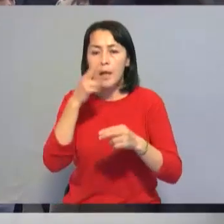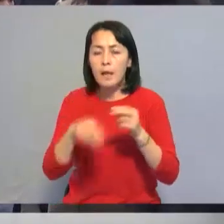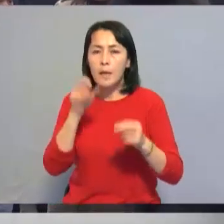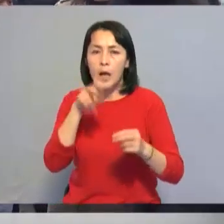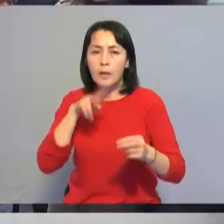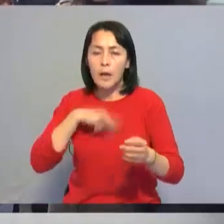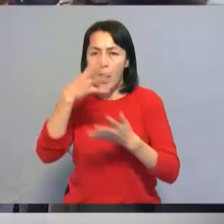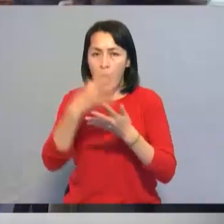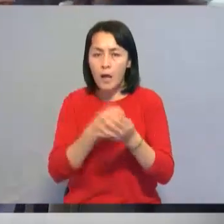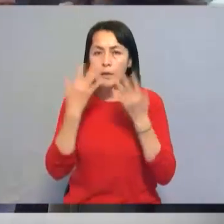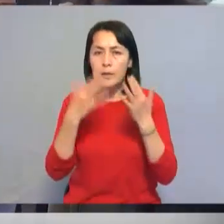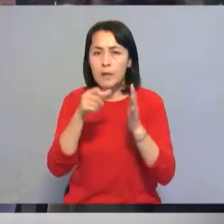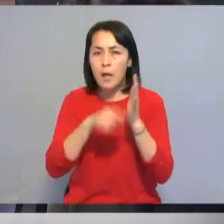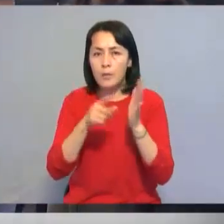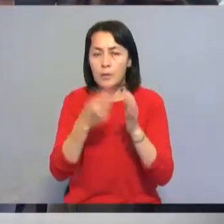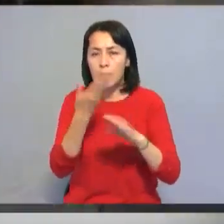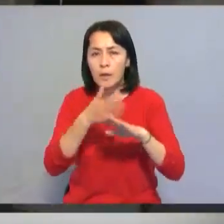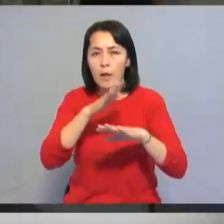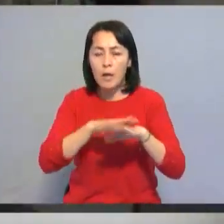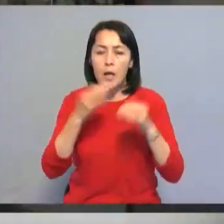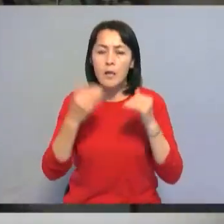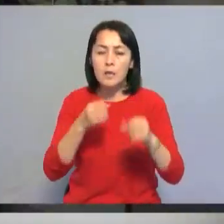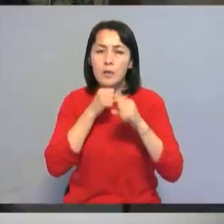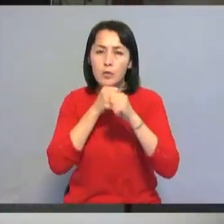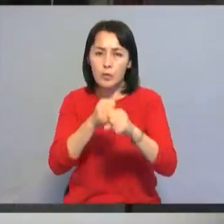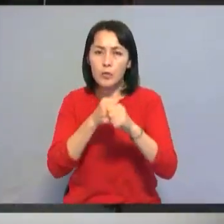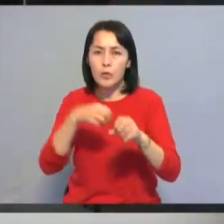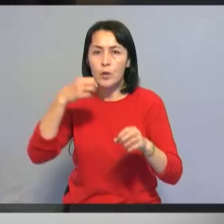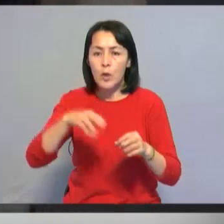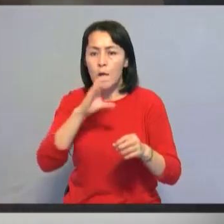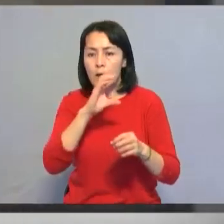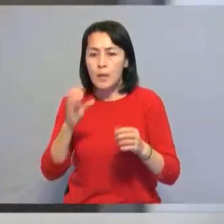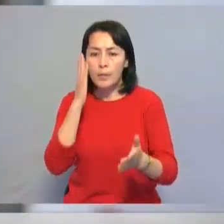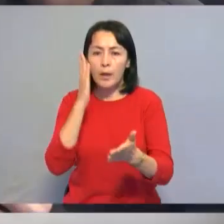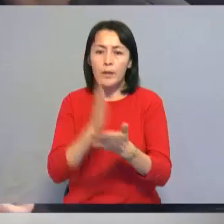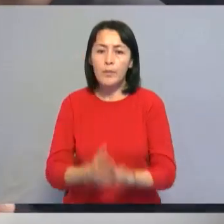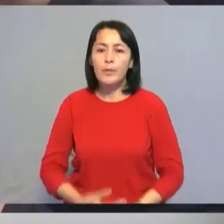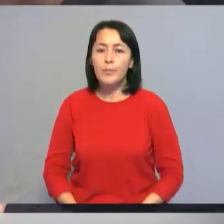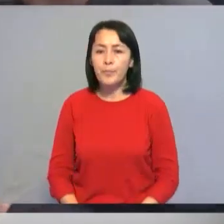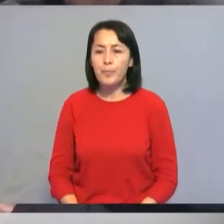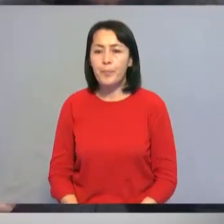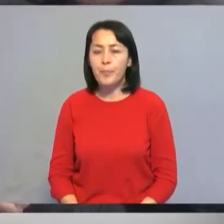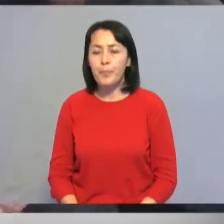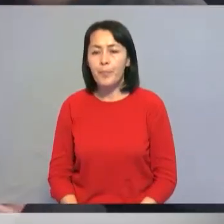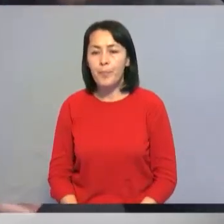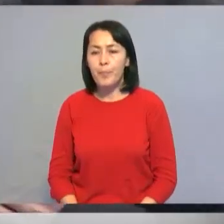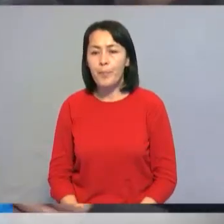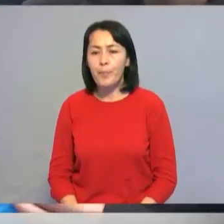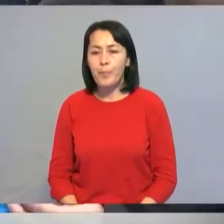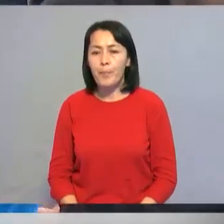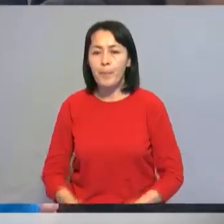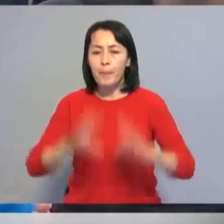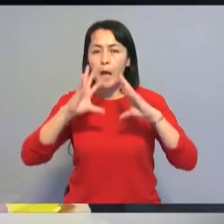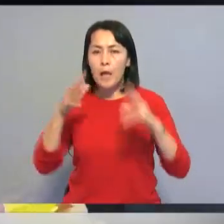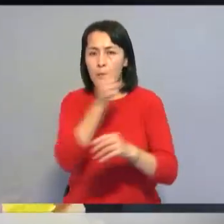Алтыннан алқа тағынғандар қатарында 67 келі салмақ дәрежесінде жұдырықтасқан Төрехан Сабырхан да бар. Әлем чемпионы атанды. Және ең